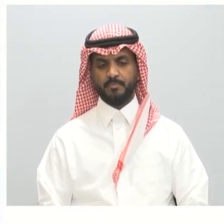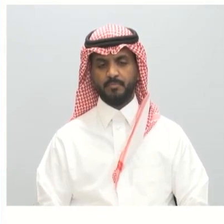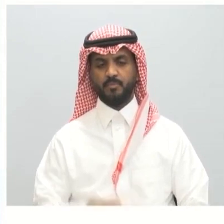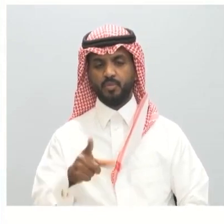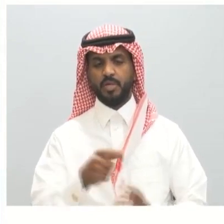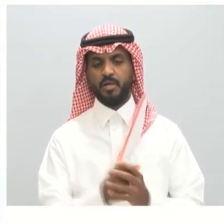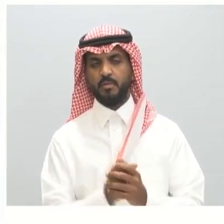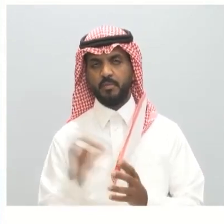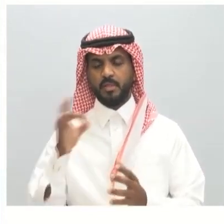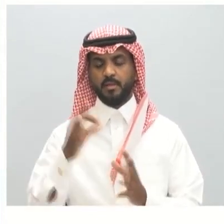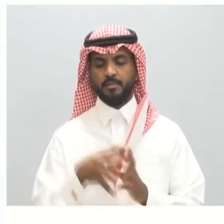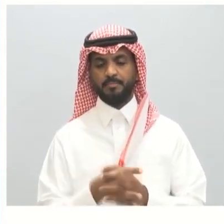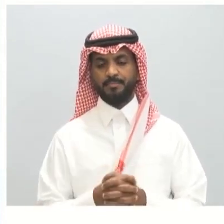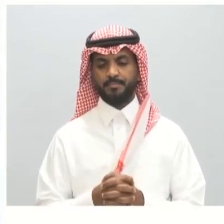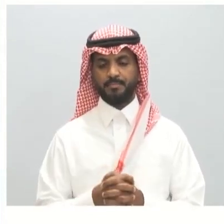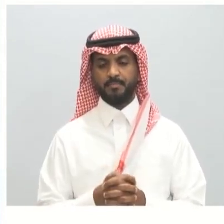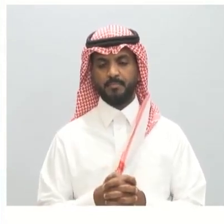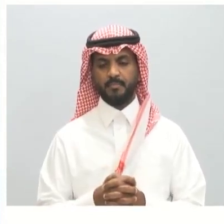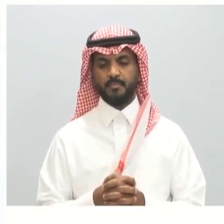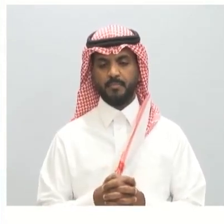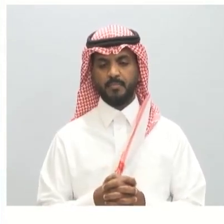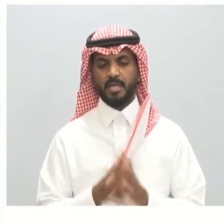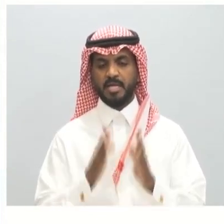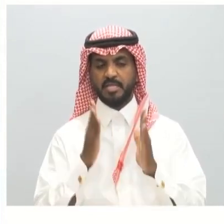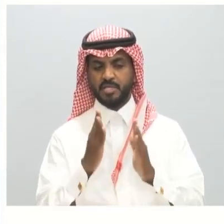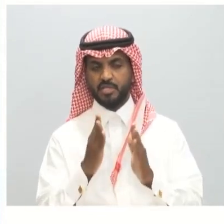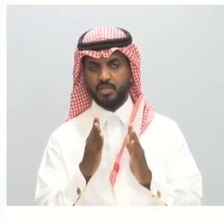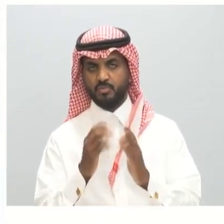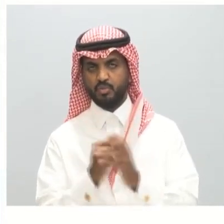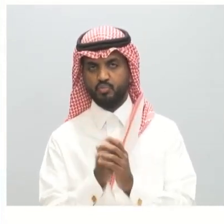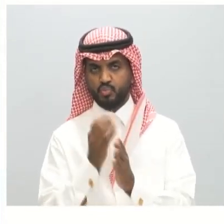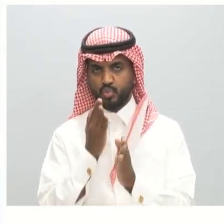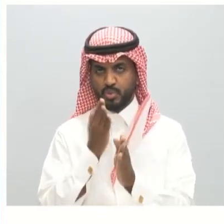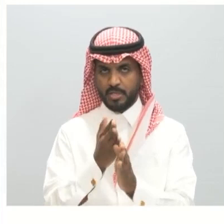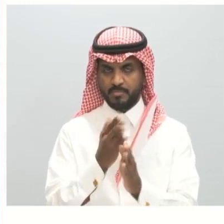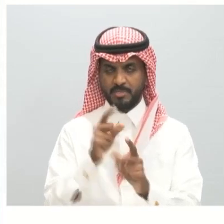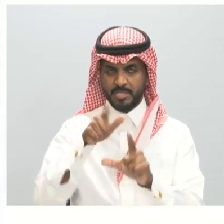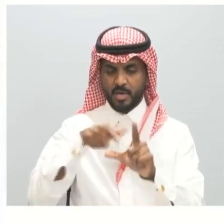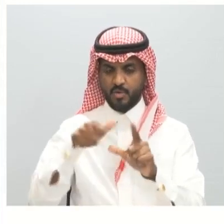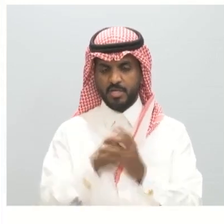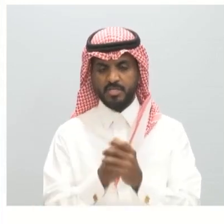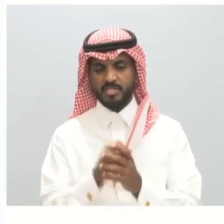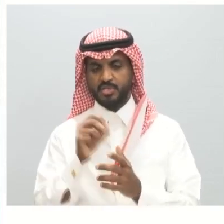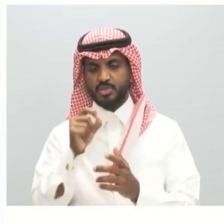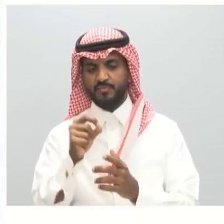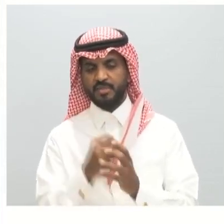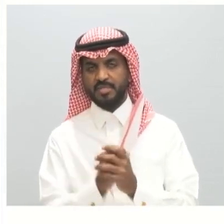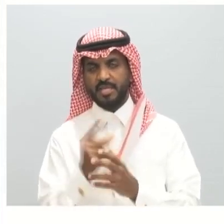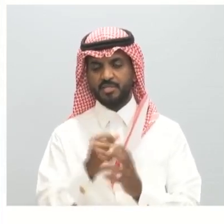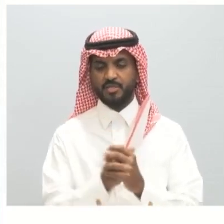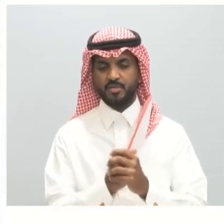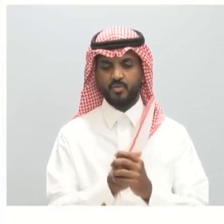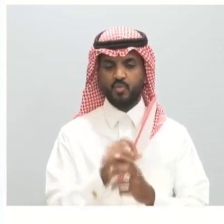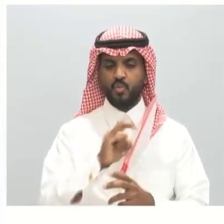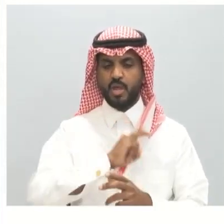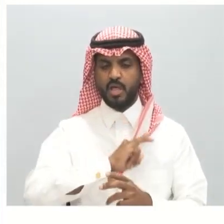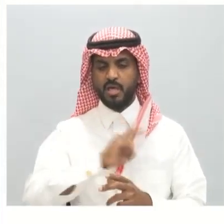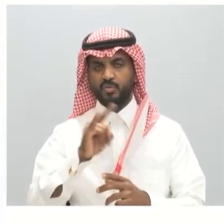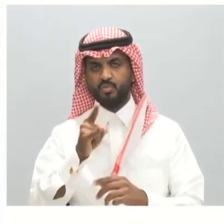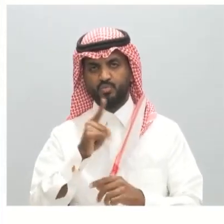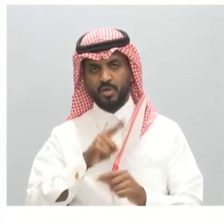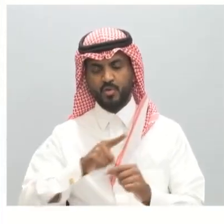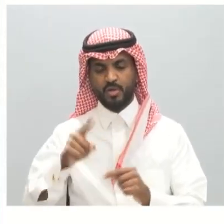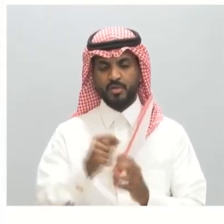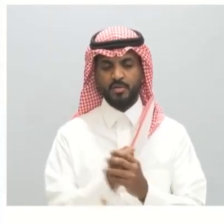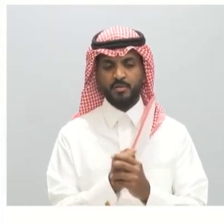هنا على سبيل المثال يتجه الروبوت مستقيما بزاويه صفر درجه ولا يتم دورانه